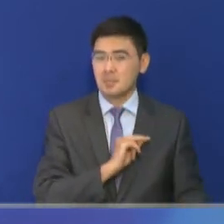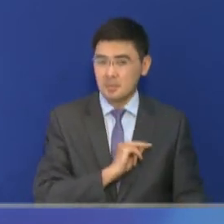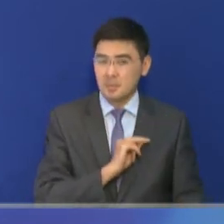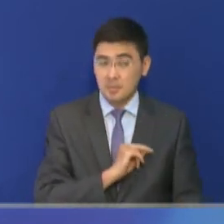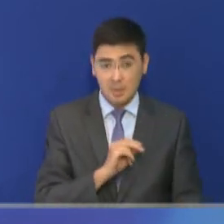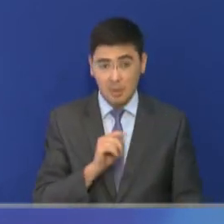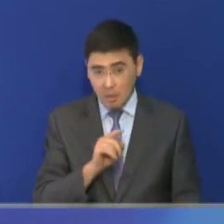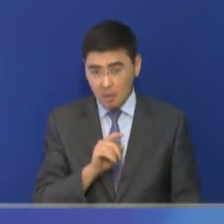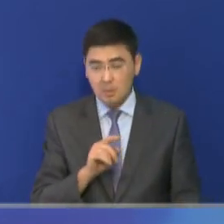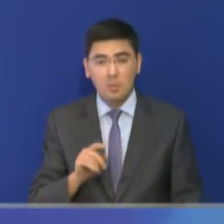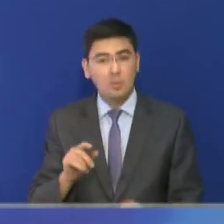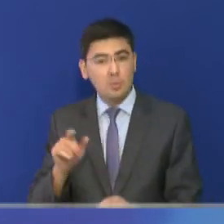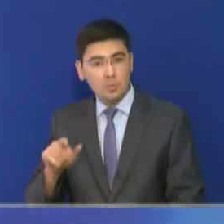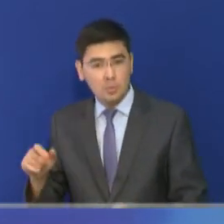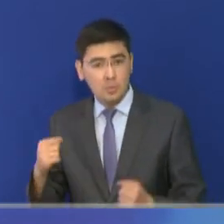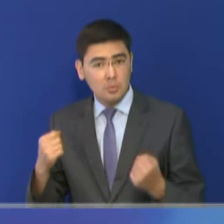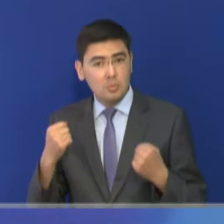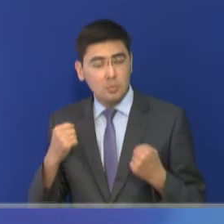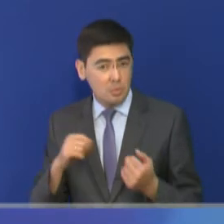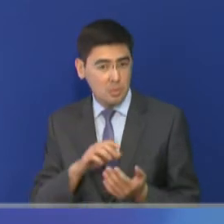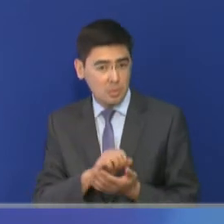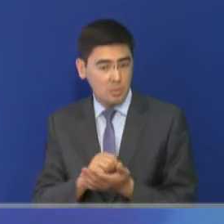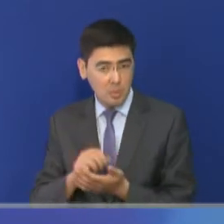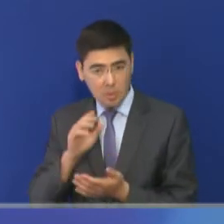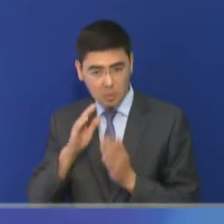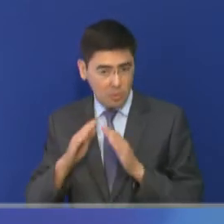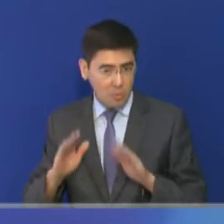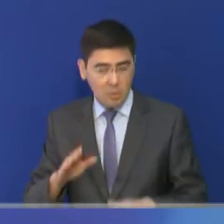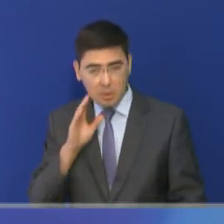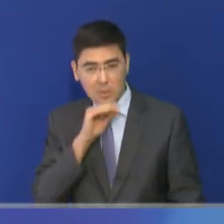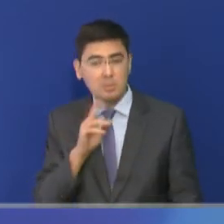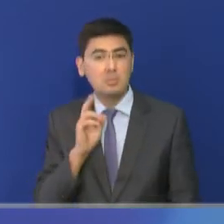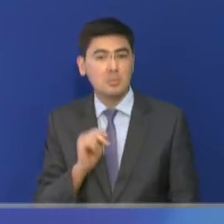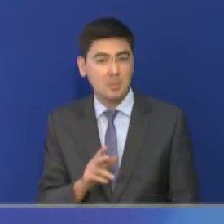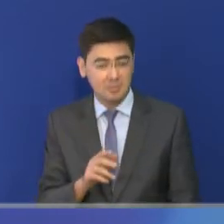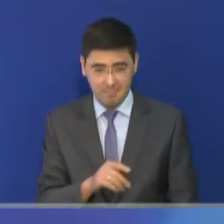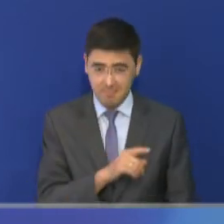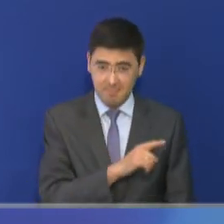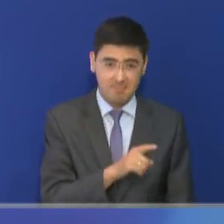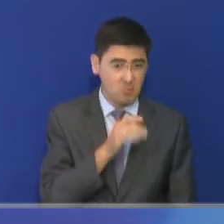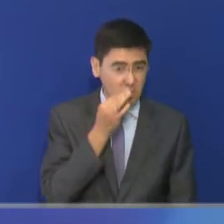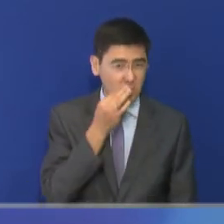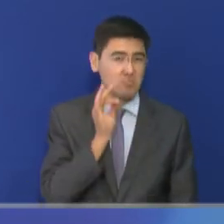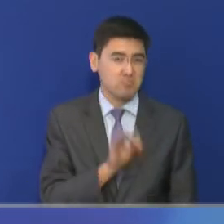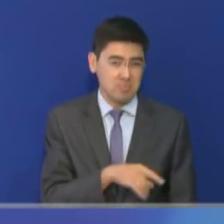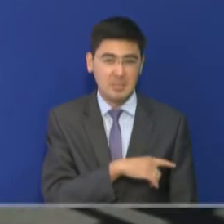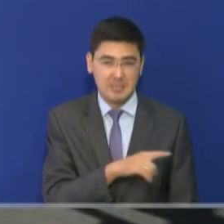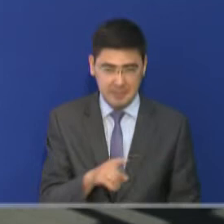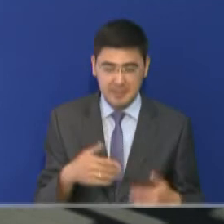үйде спортпен қалай шұғылдануға болады? Бұл туралы мамандар өз тәжірибелерімен бөліскен еді. Тілші бейнематериалына назар